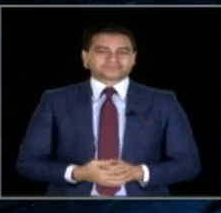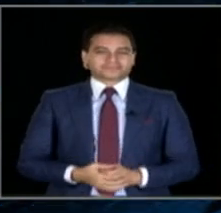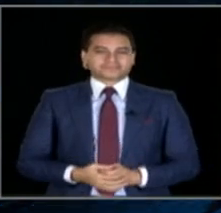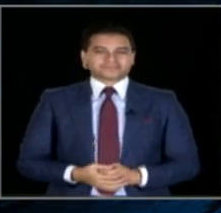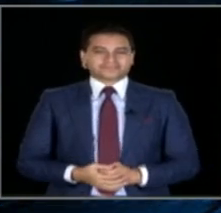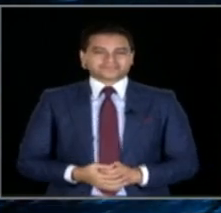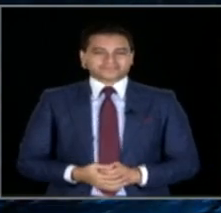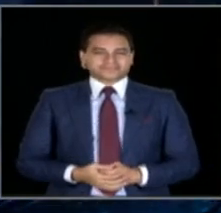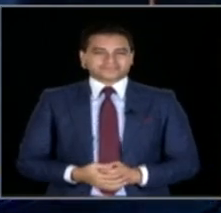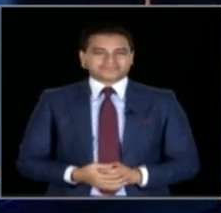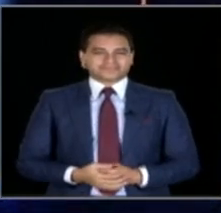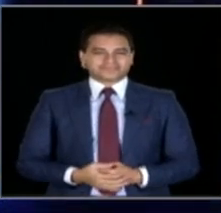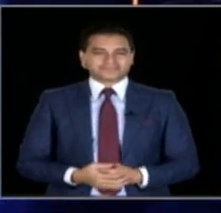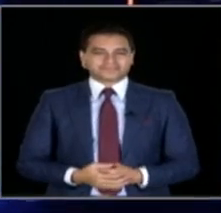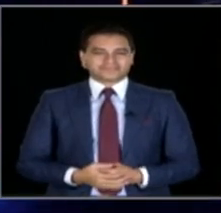سؤال السرعة.